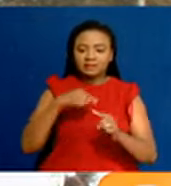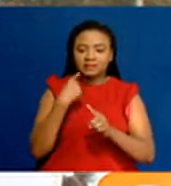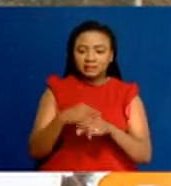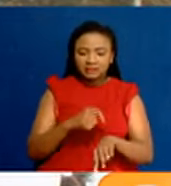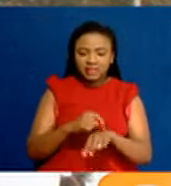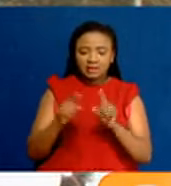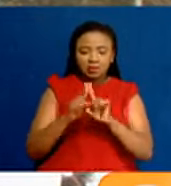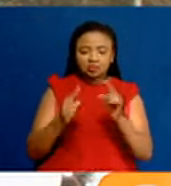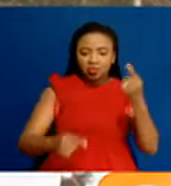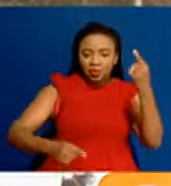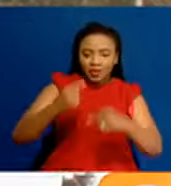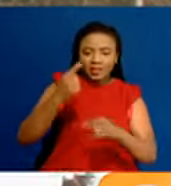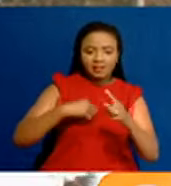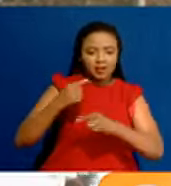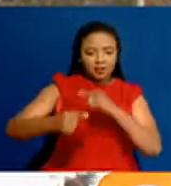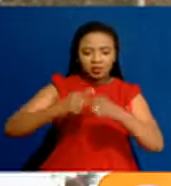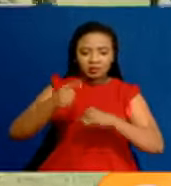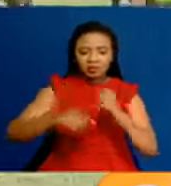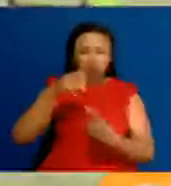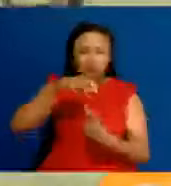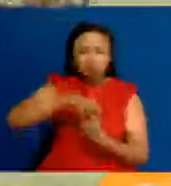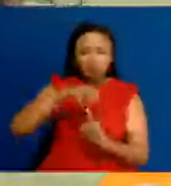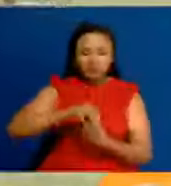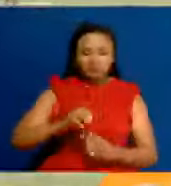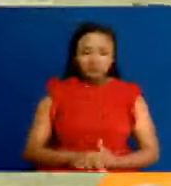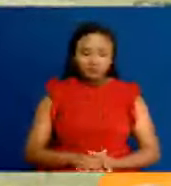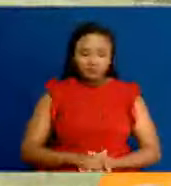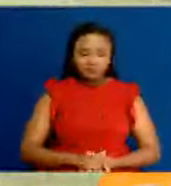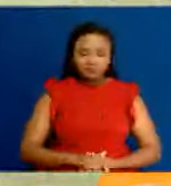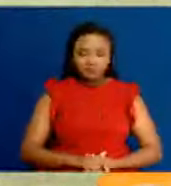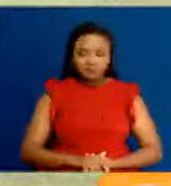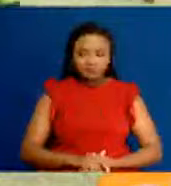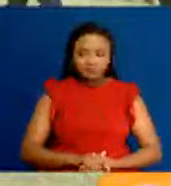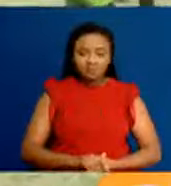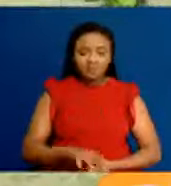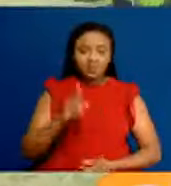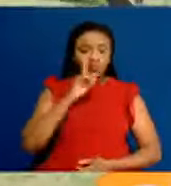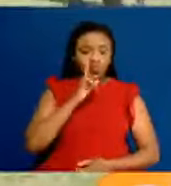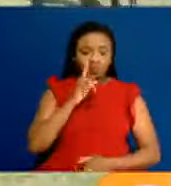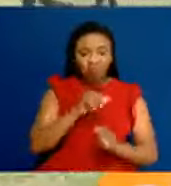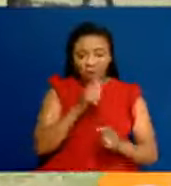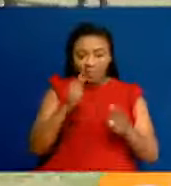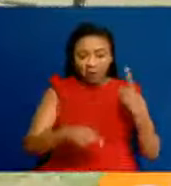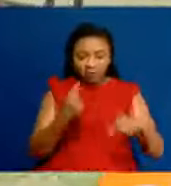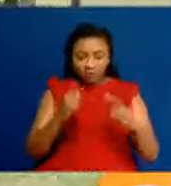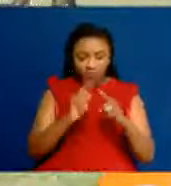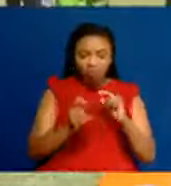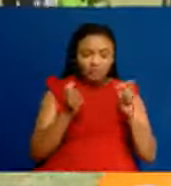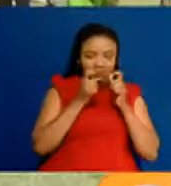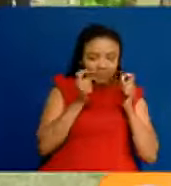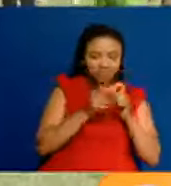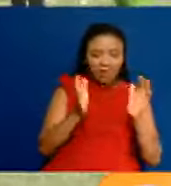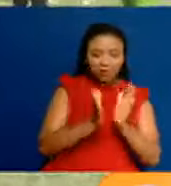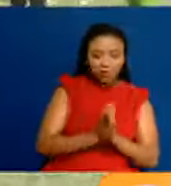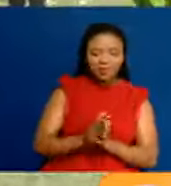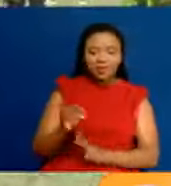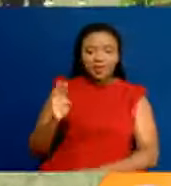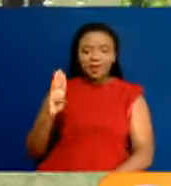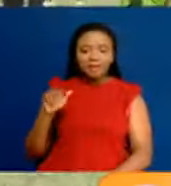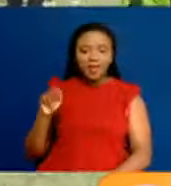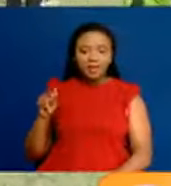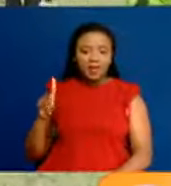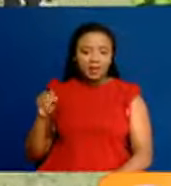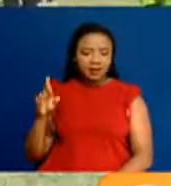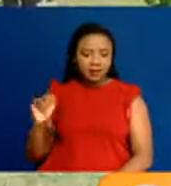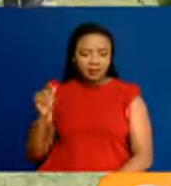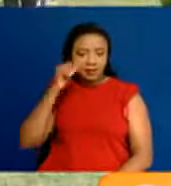and go back to continental football. Kwenye mechi nyingine za hapo kesho, Tusker FC watachuana na Bandari uwanjani Mbaraki Mombasa.